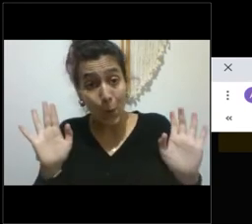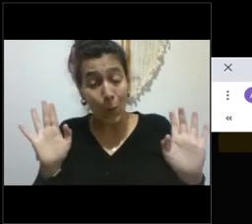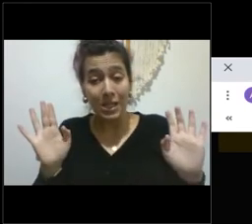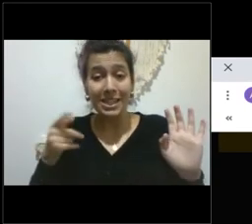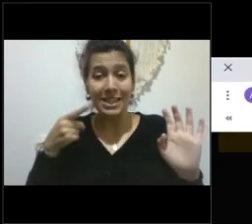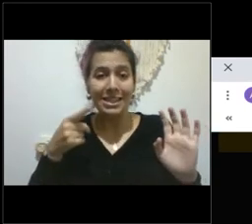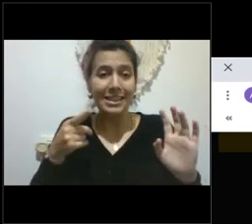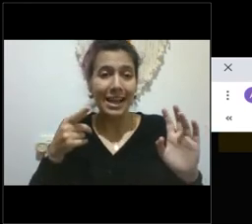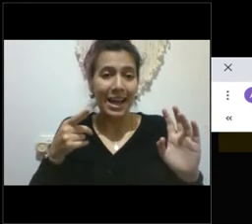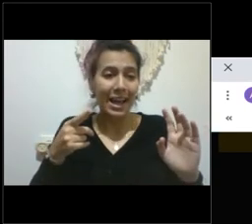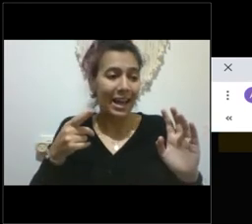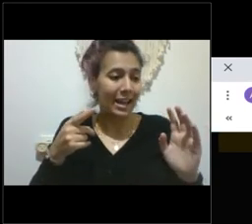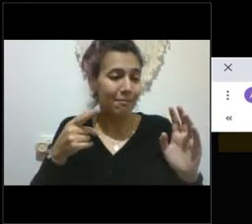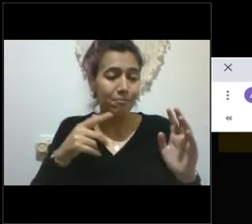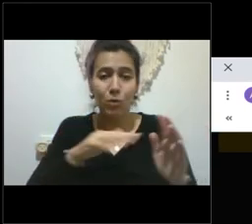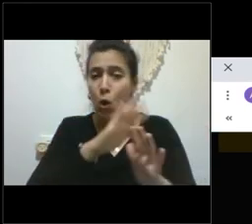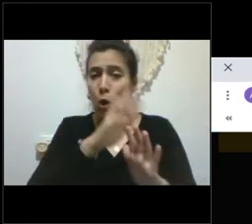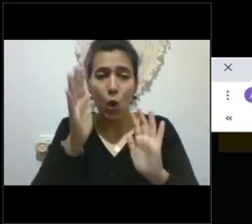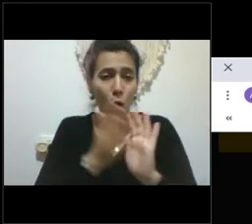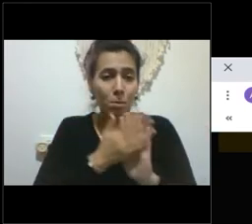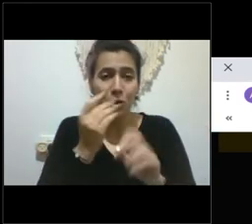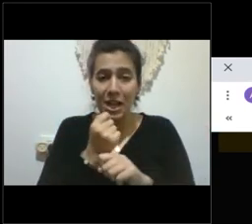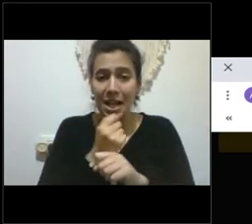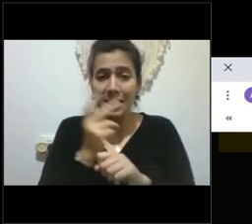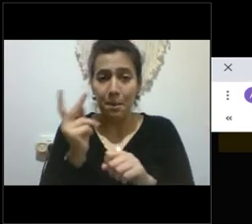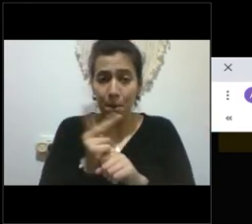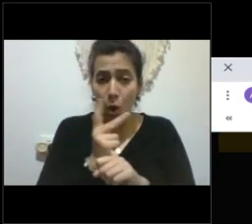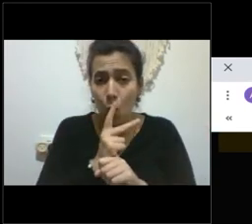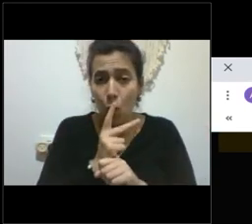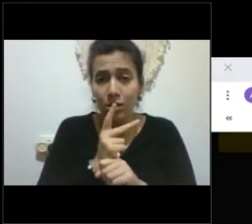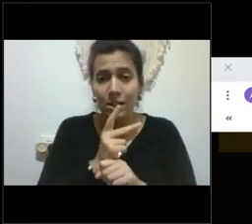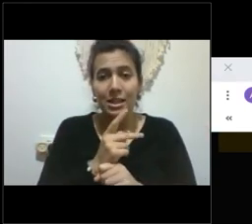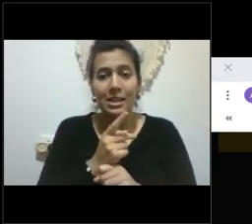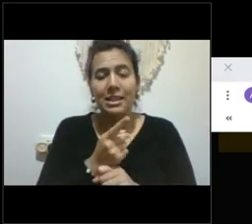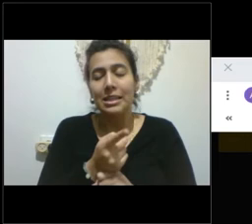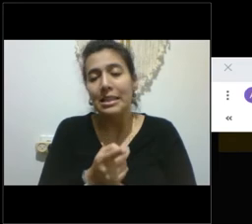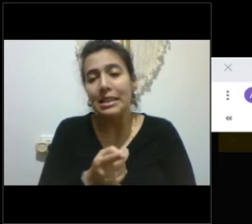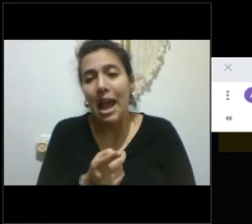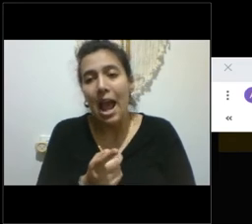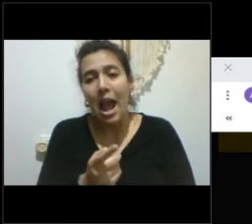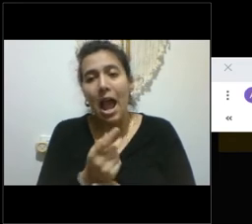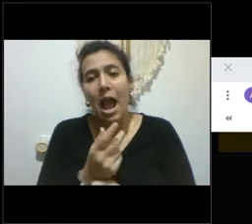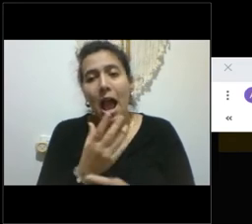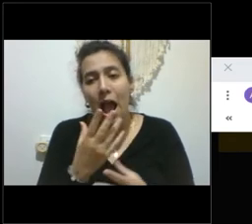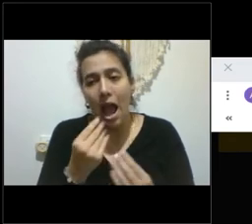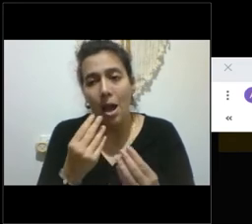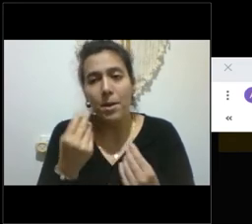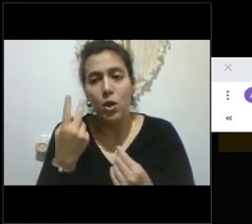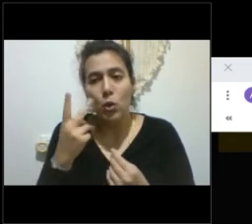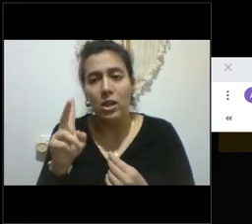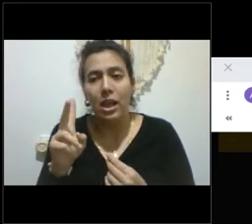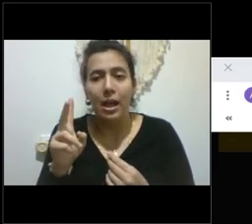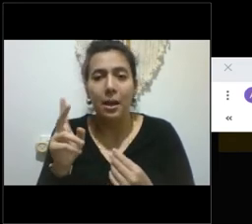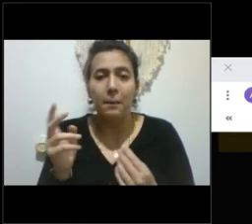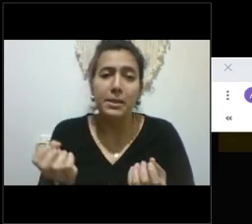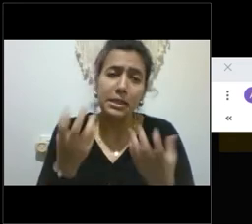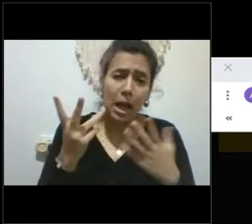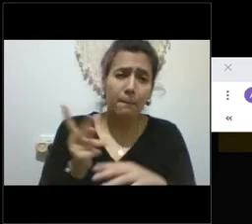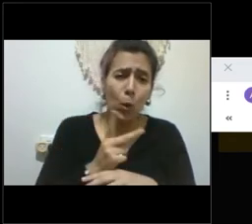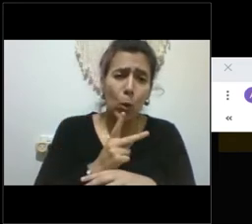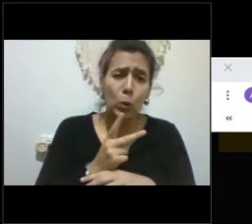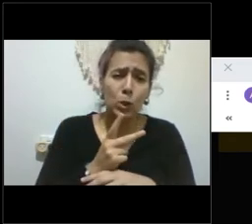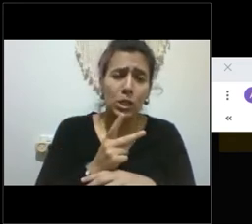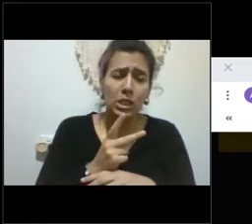הסקירה של כל מה שאנחנו נעבור עליו. זה הרבה יותר מסתם קורס נדל"ן. יש פה הרבה